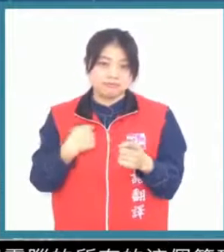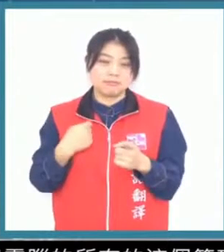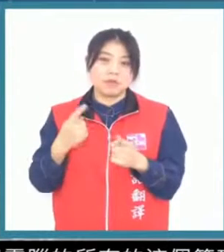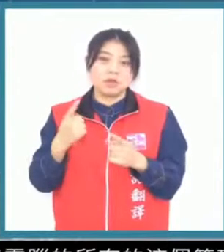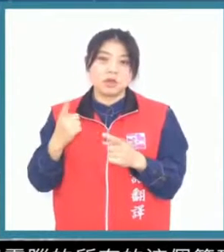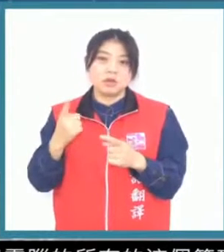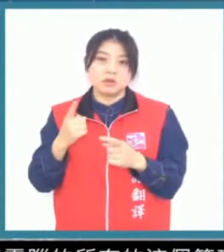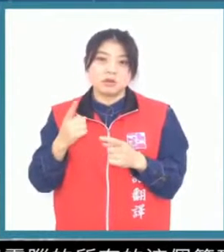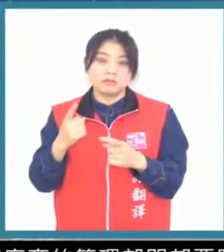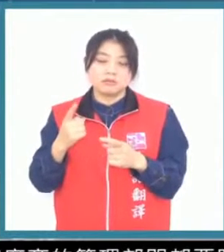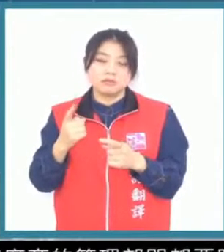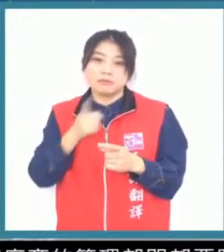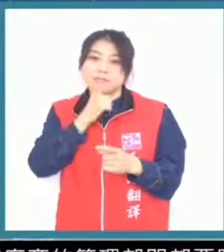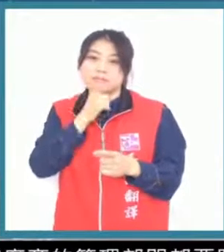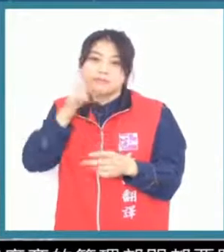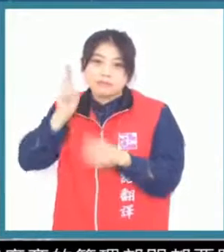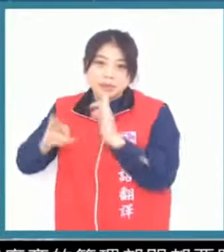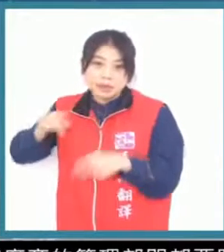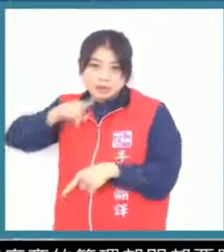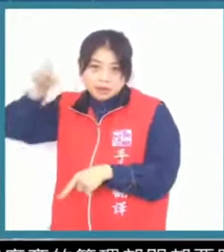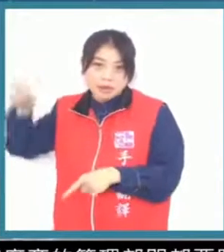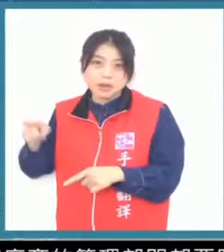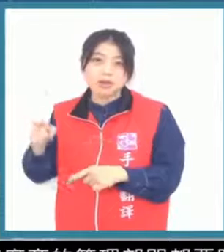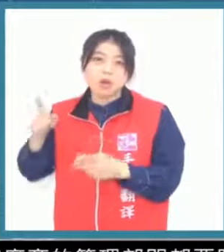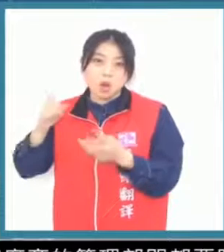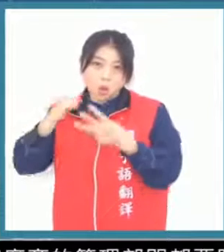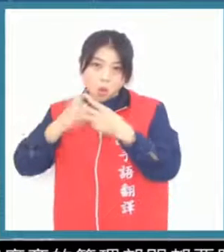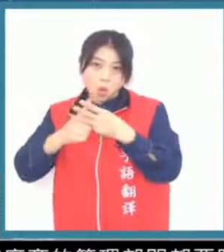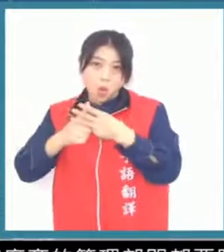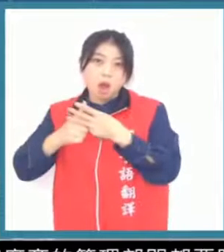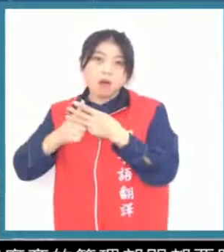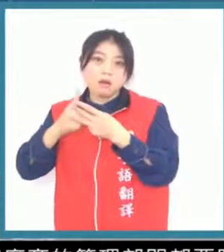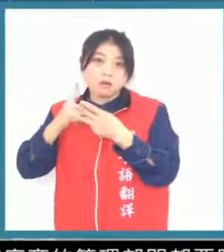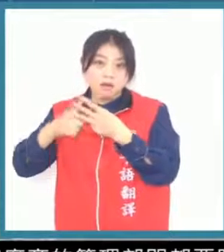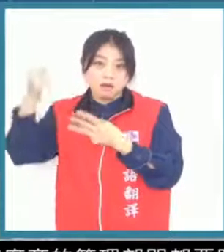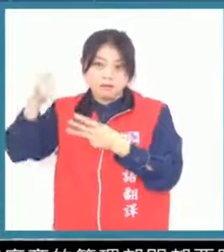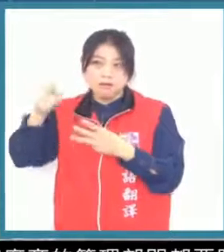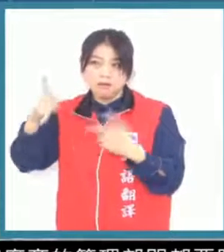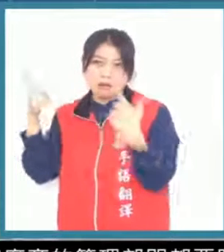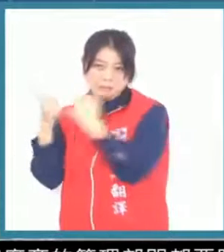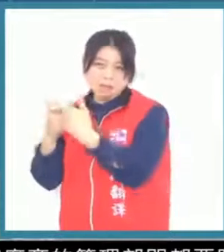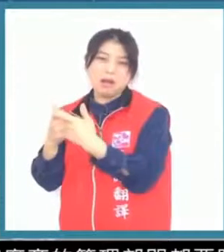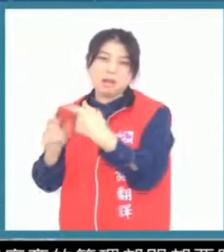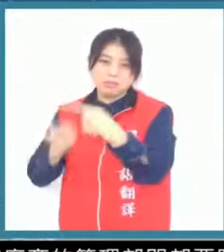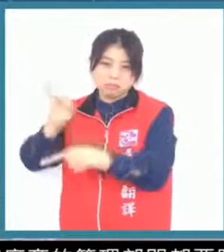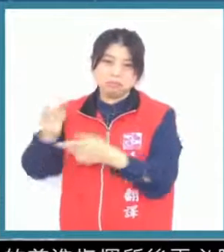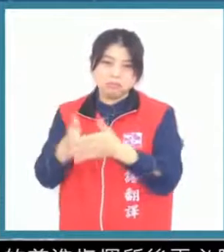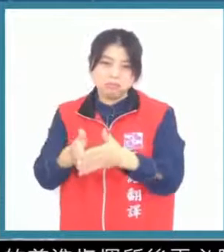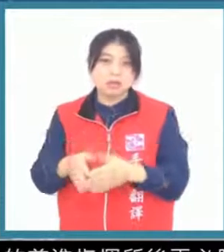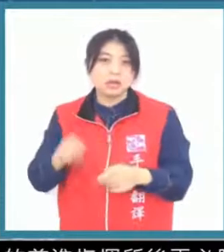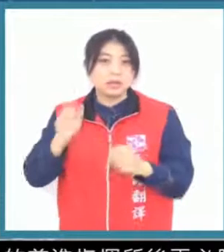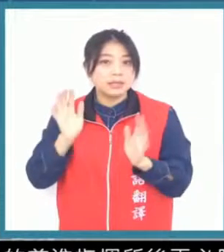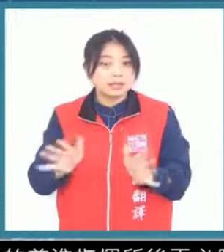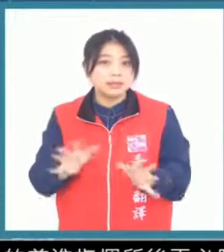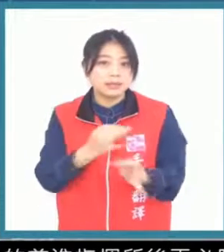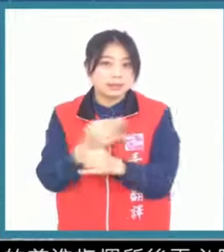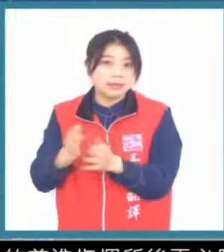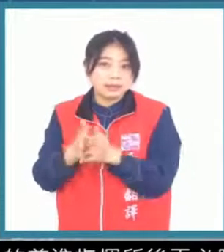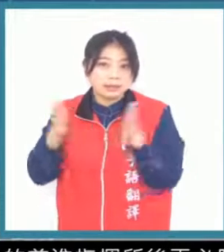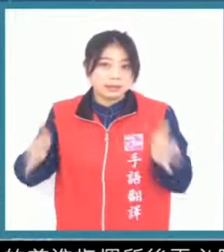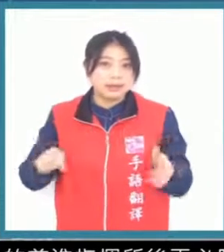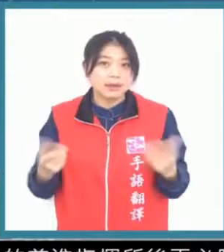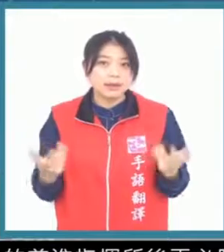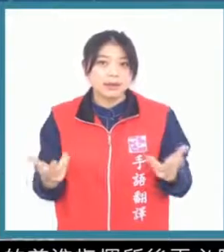心所设的前进指挥所王必胜指挥官来充分合作。那在这段时间当然是没